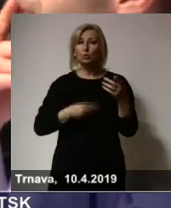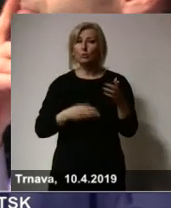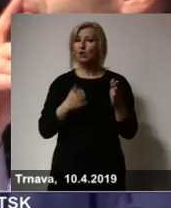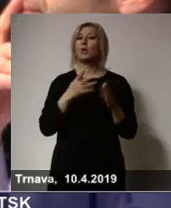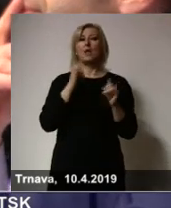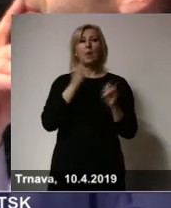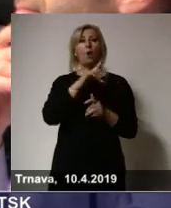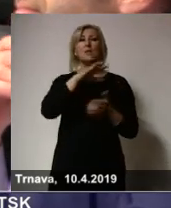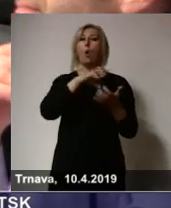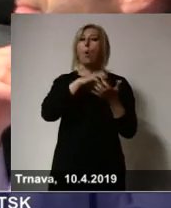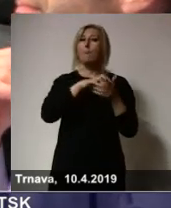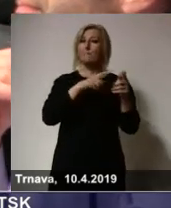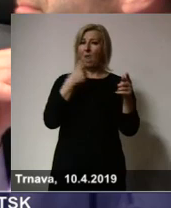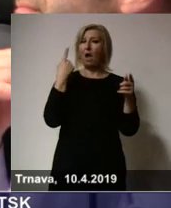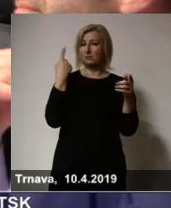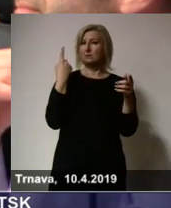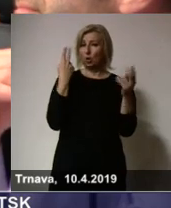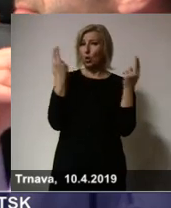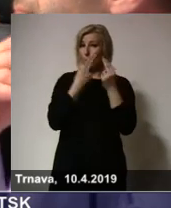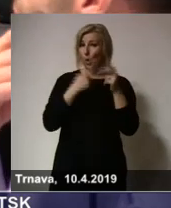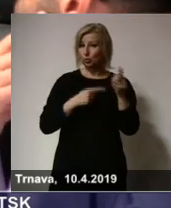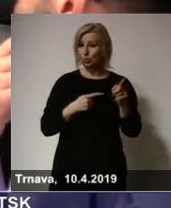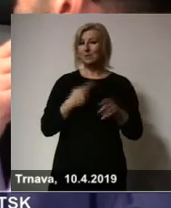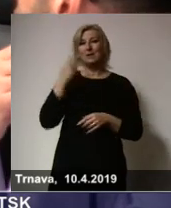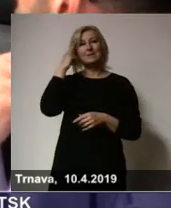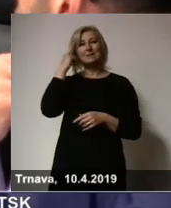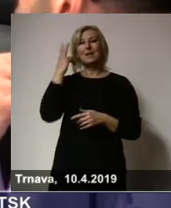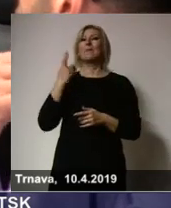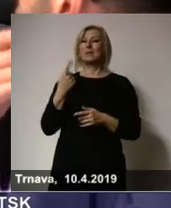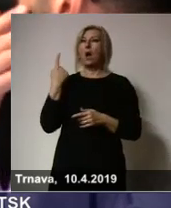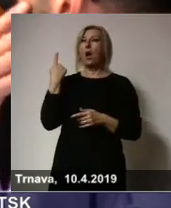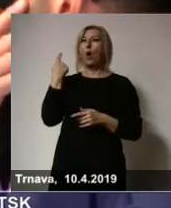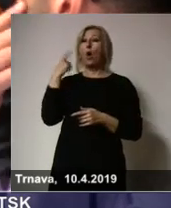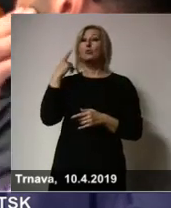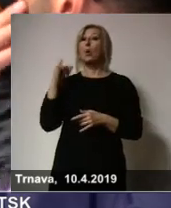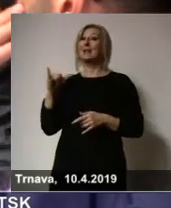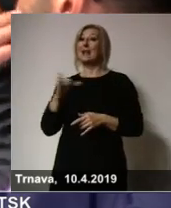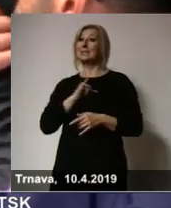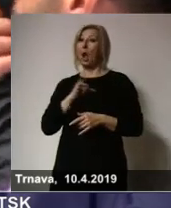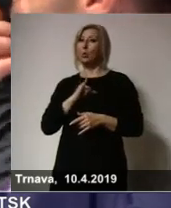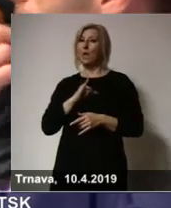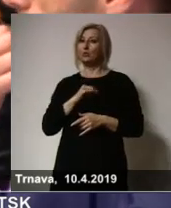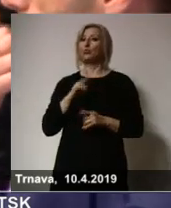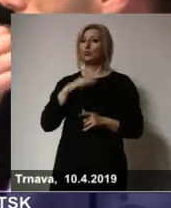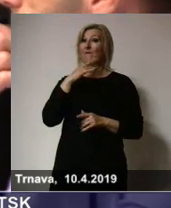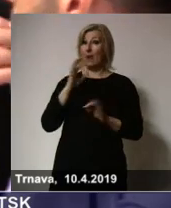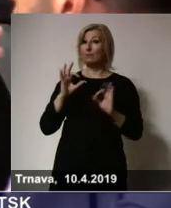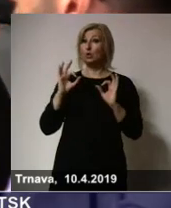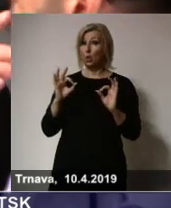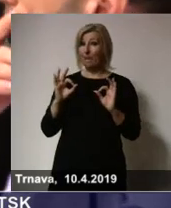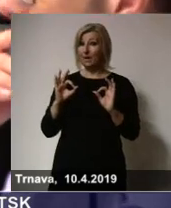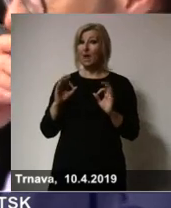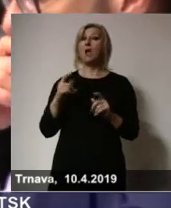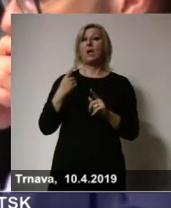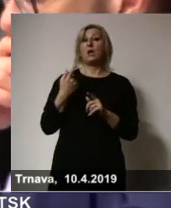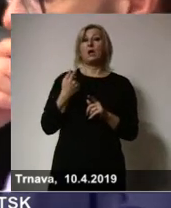Takže nehovoríme, že není odborná zaujatosť, existuje odborná zaujatosť a preto je to dobre, keď je to vyvážené, že sú tam aj ľudia, ktorí